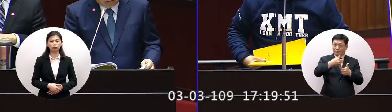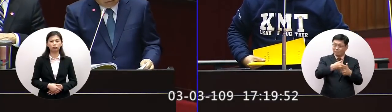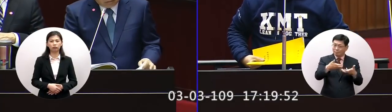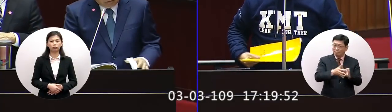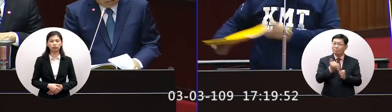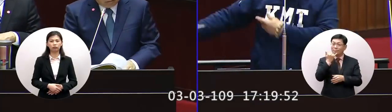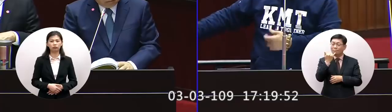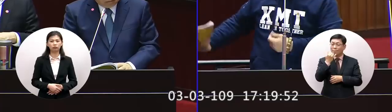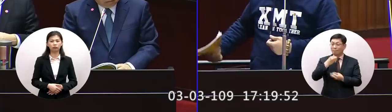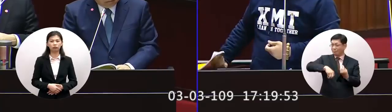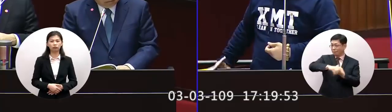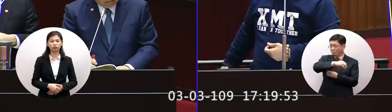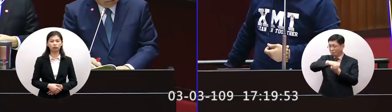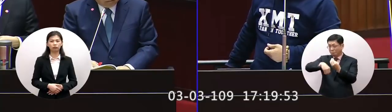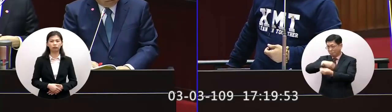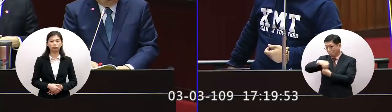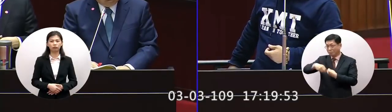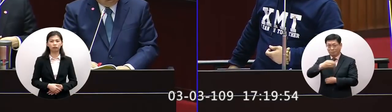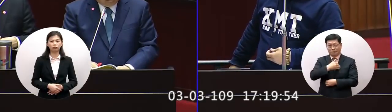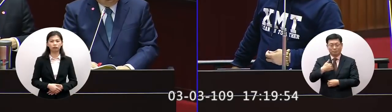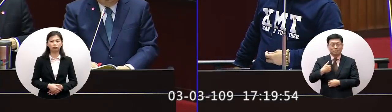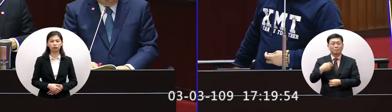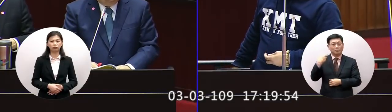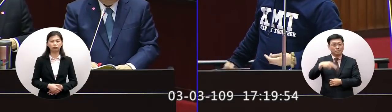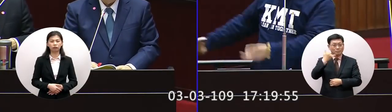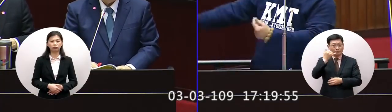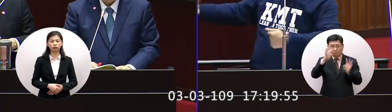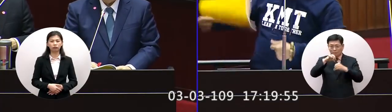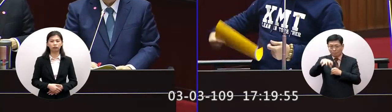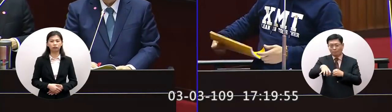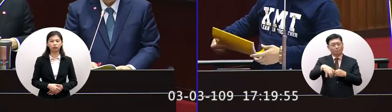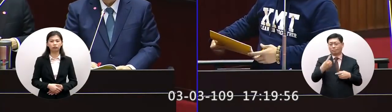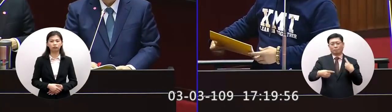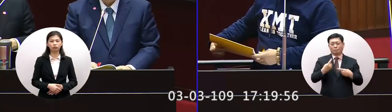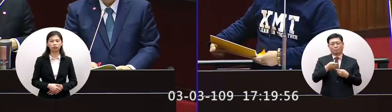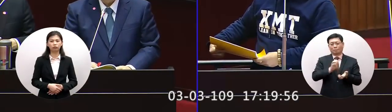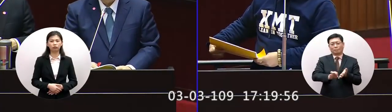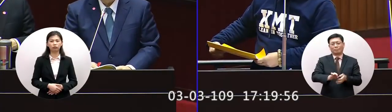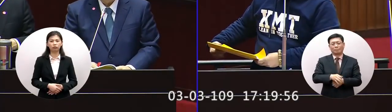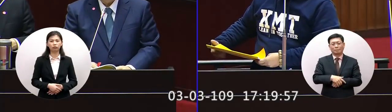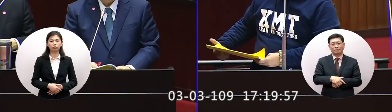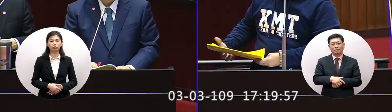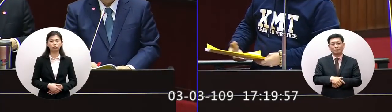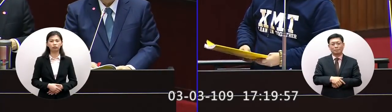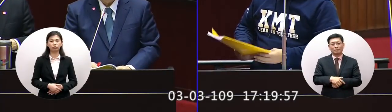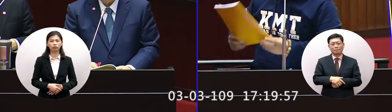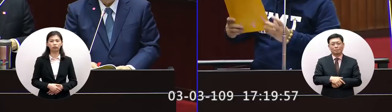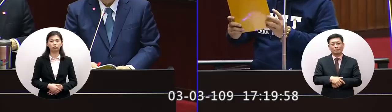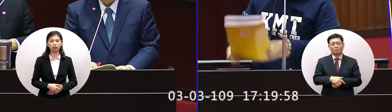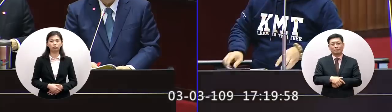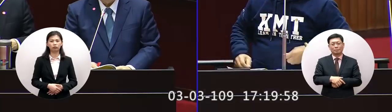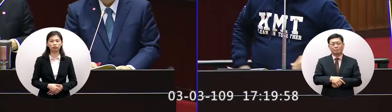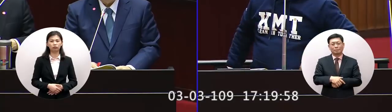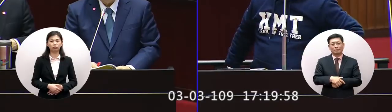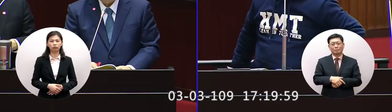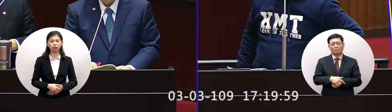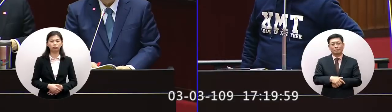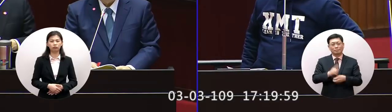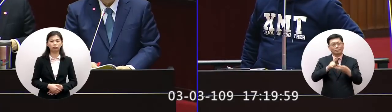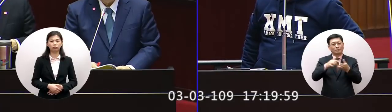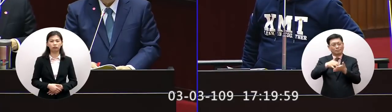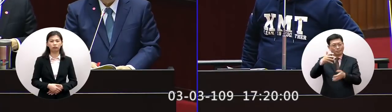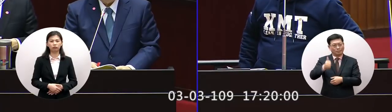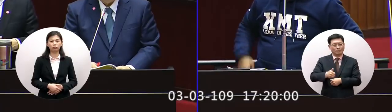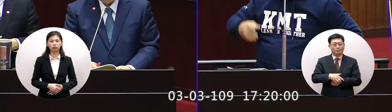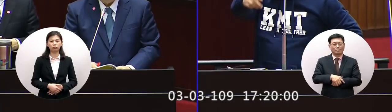教育部去呢？啊，我嘛要留在迄落哎海巡署去呢，出在你用的嘛？哎，主席